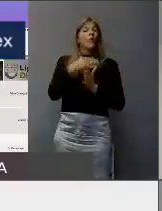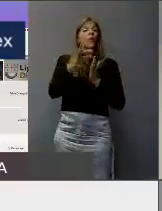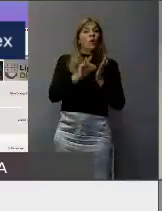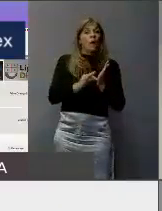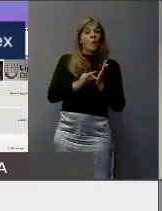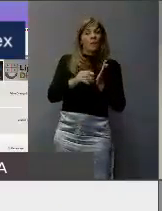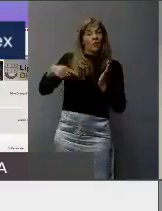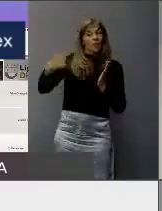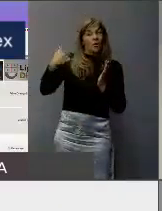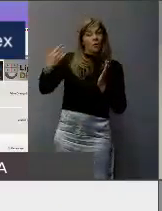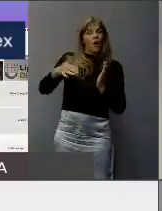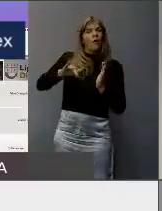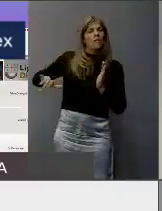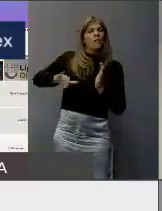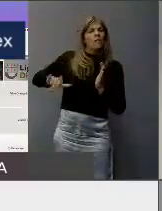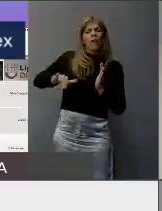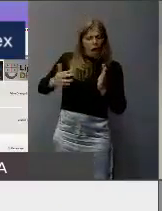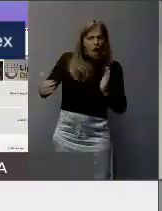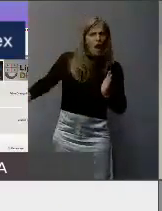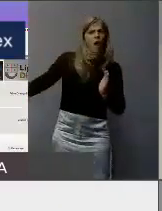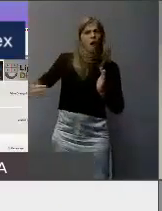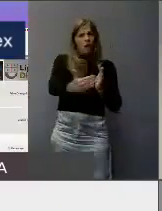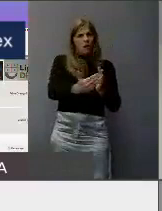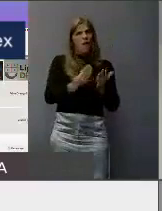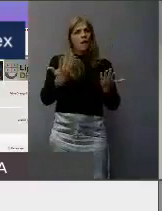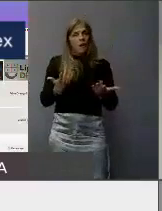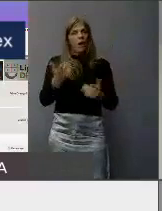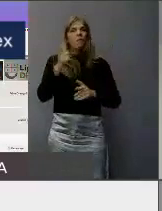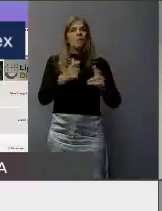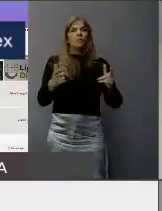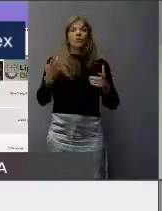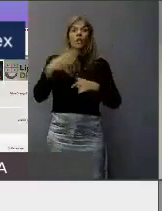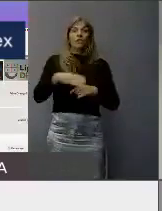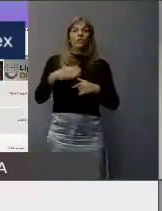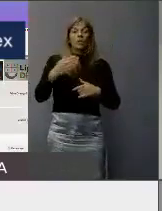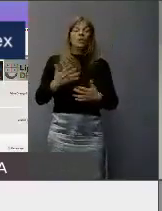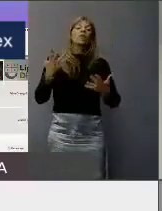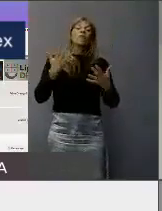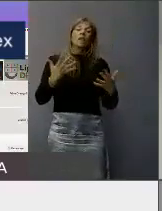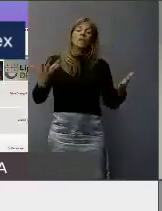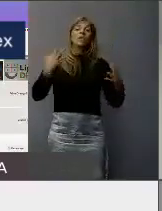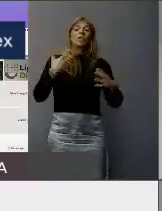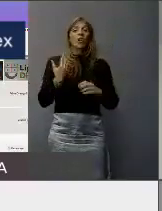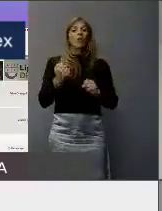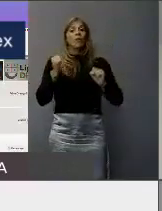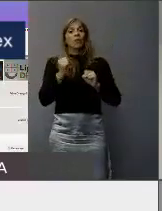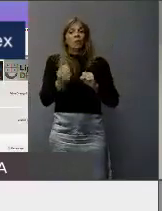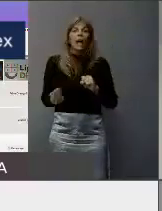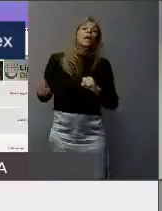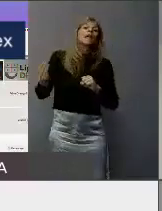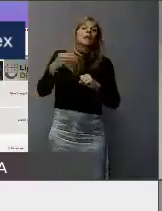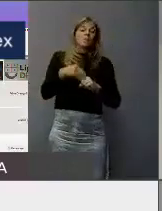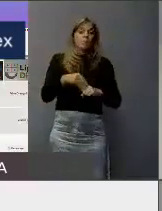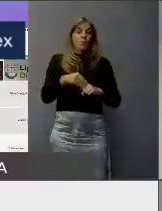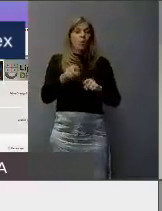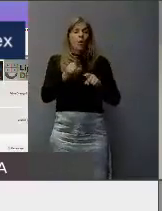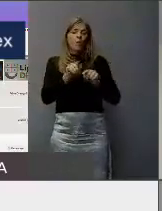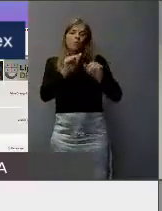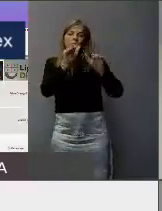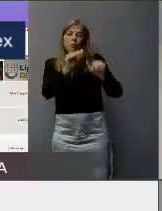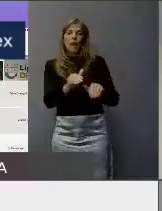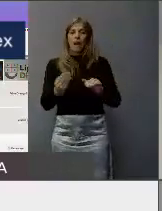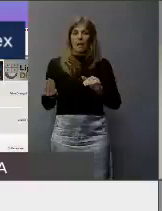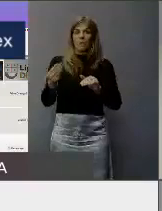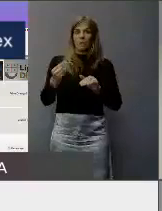migliore i genovesi quindi avranno un una possibilità in più una tutela in più rispetto al passato e non capisco perché